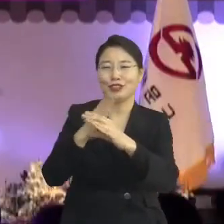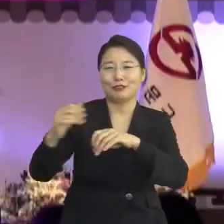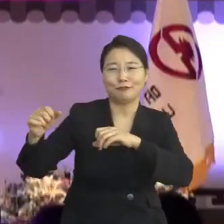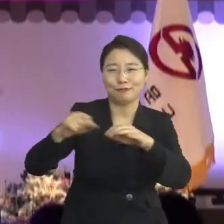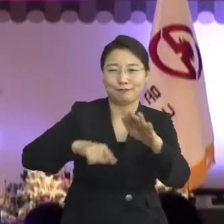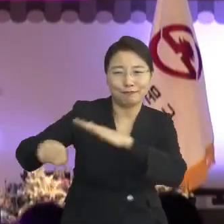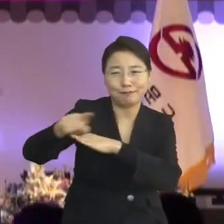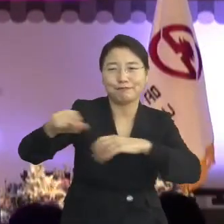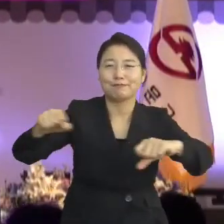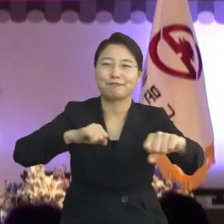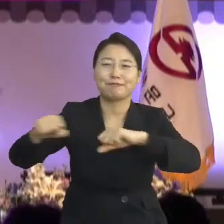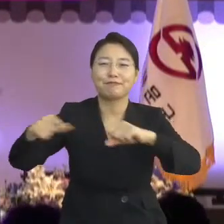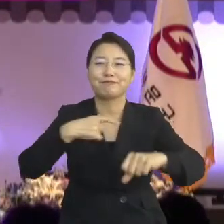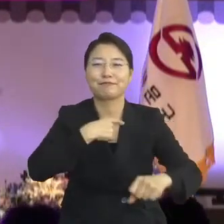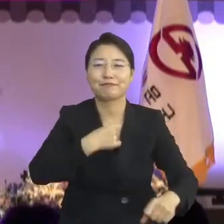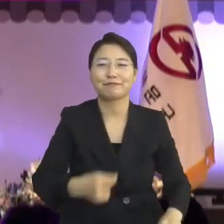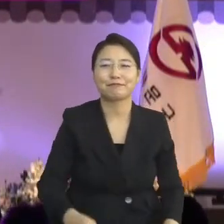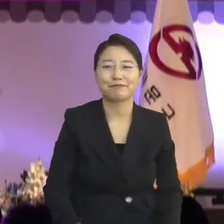나가겠습니다.